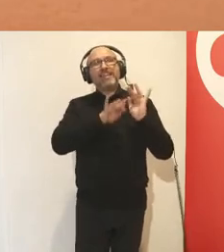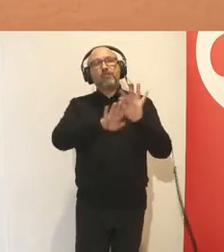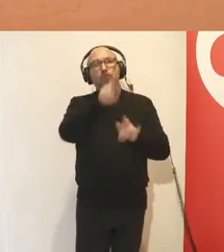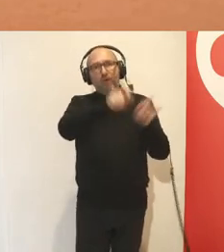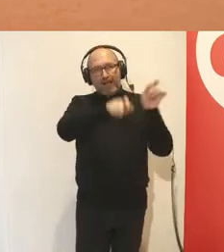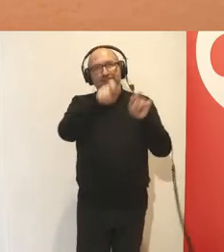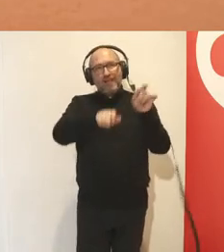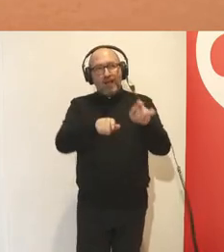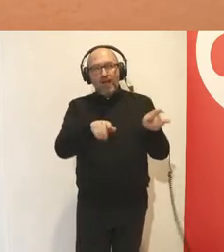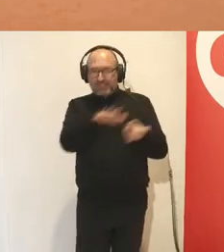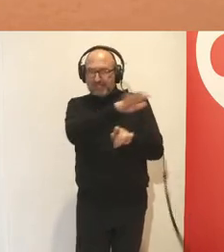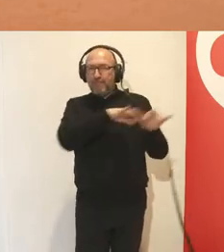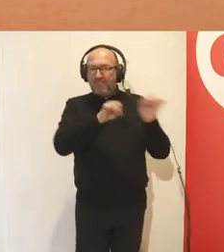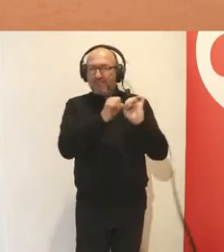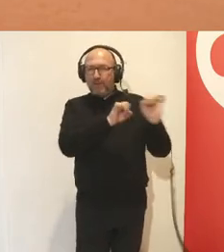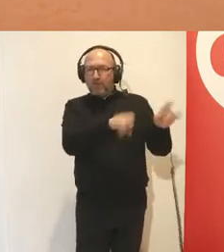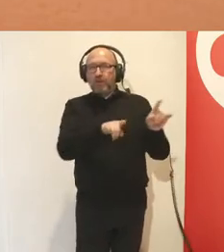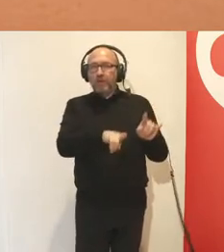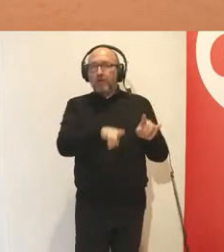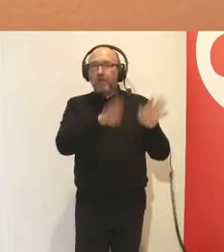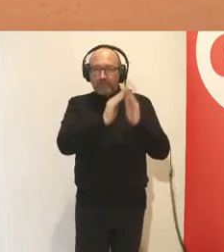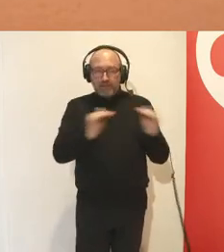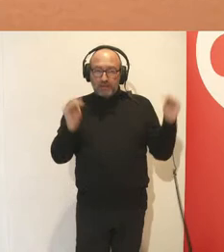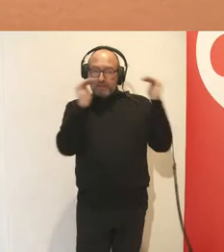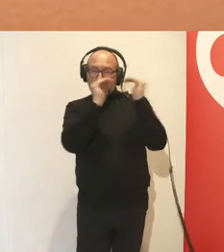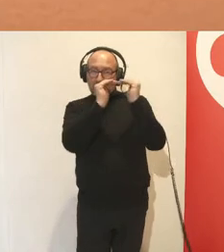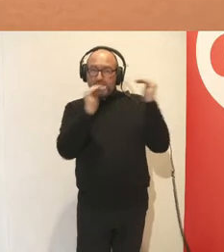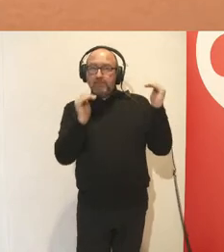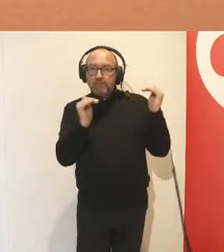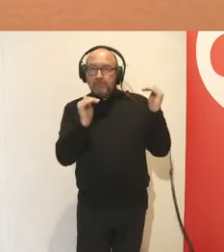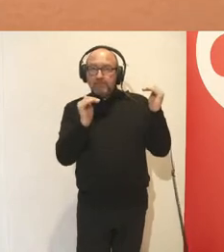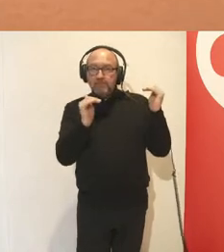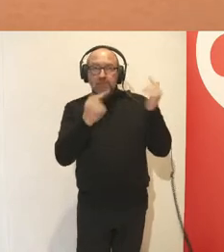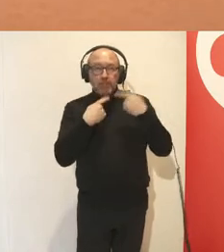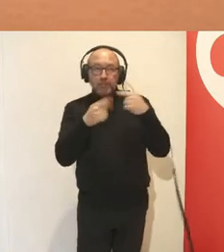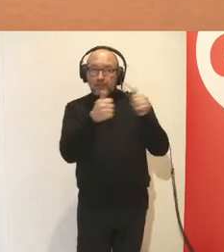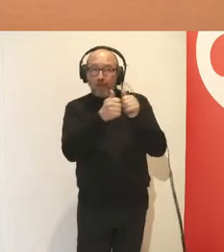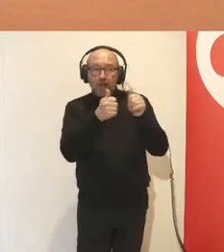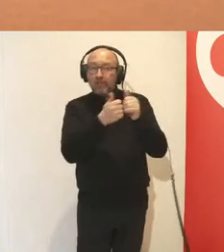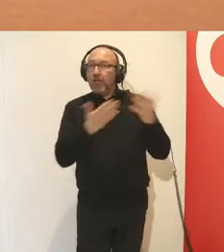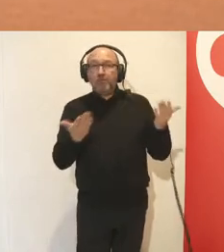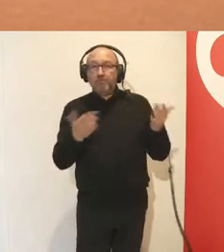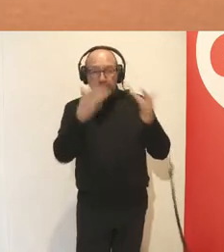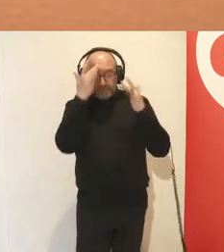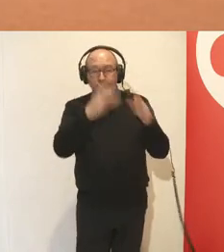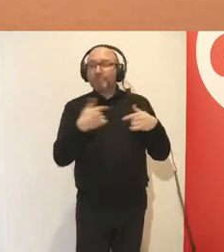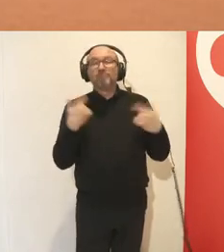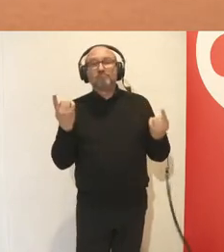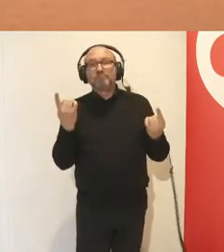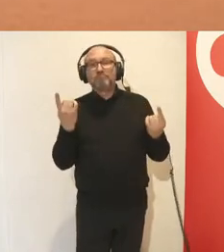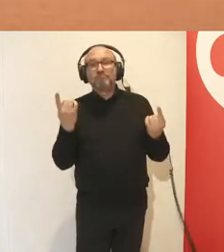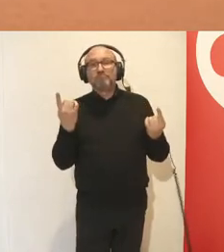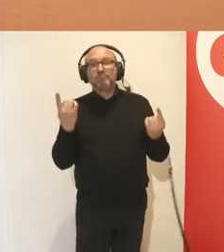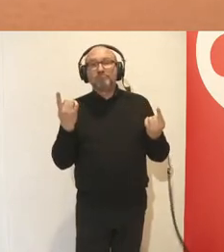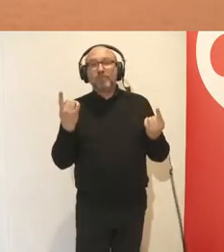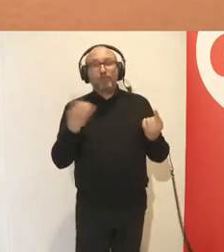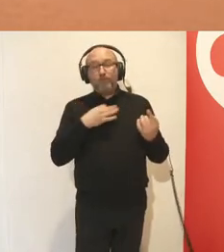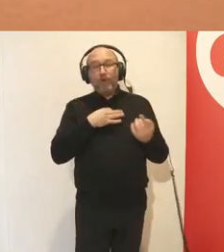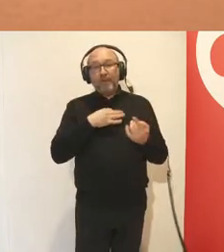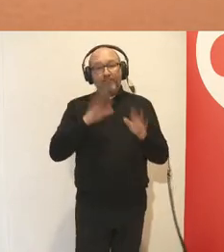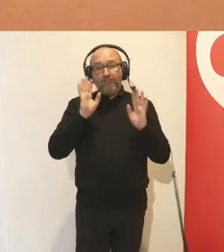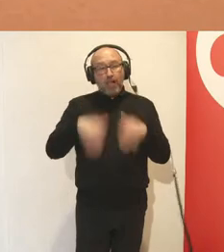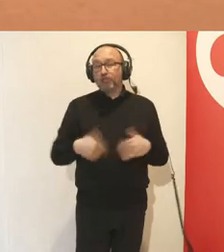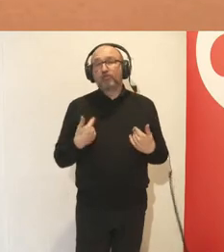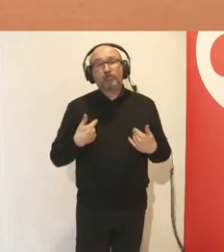aus diesen bewegungen als gleichwertige gesprächspartner anzuerkennen was ist absolut falsch halte und da